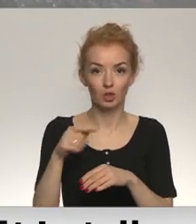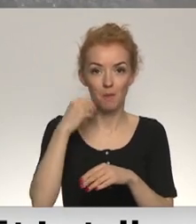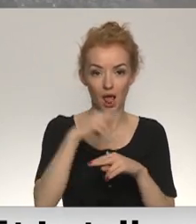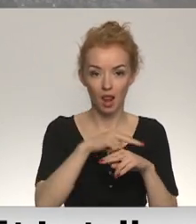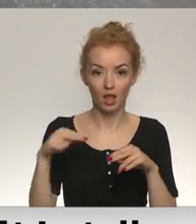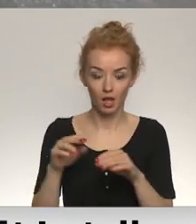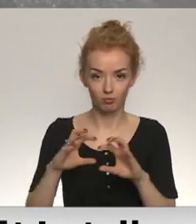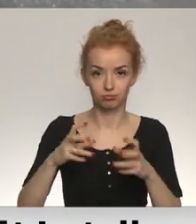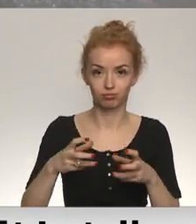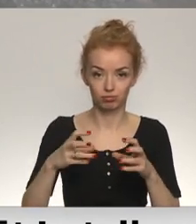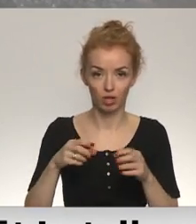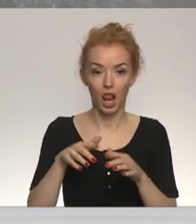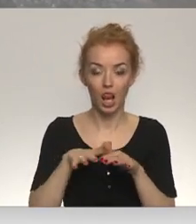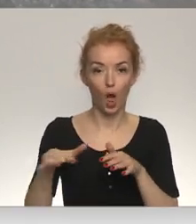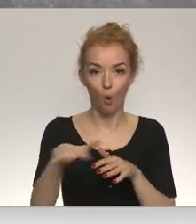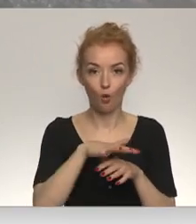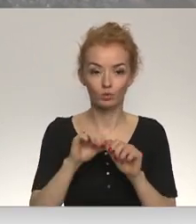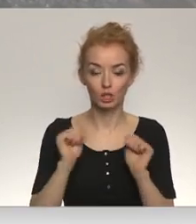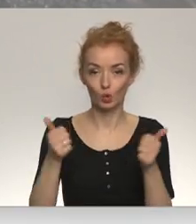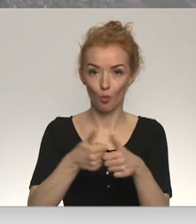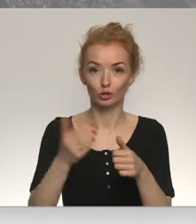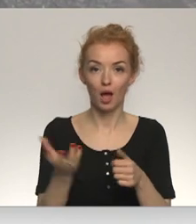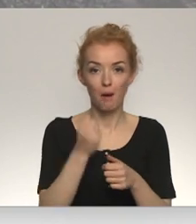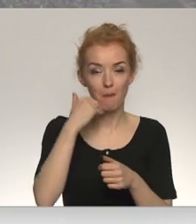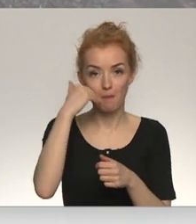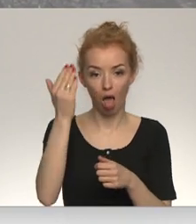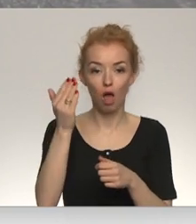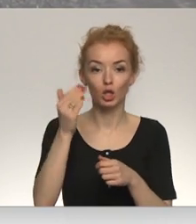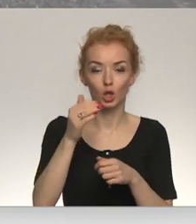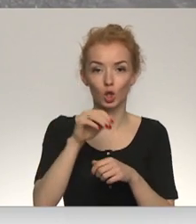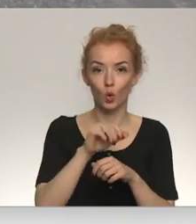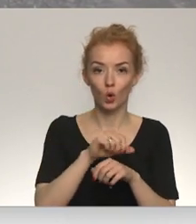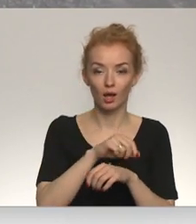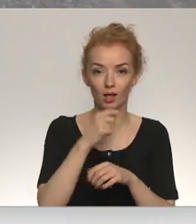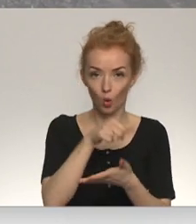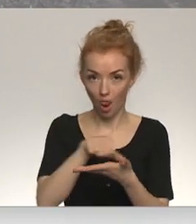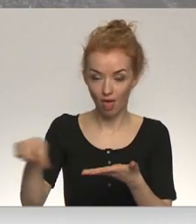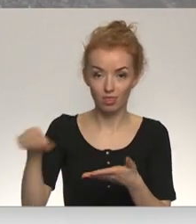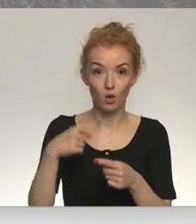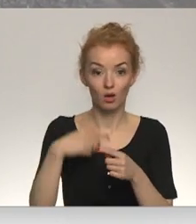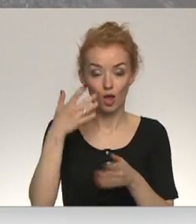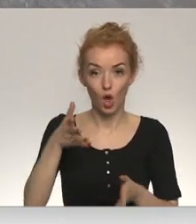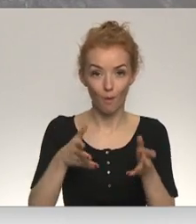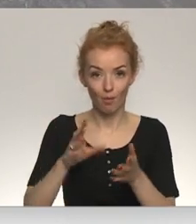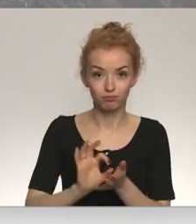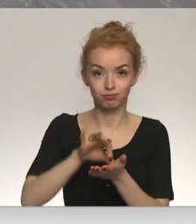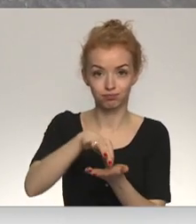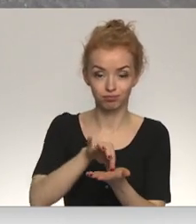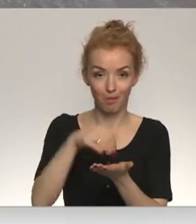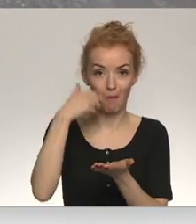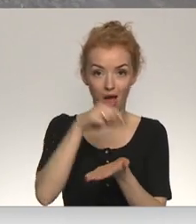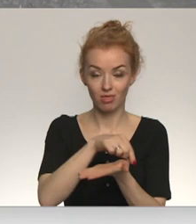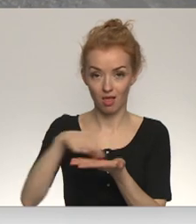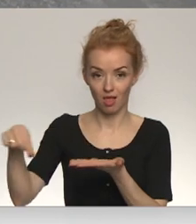līmlentes. Mums ir laukums ierobežojums ar baltu izolenti, un kā tikai robots uziet uz izolentes, viņš